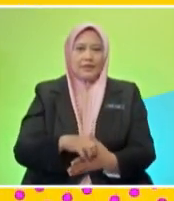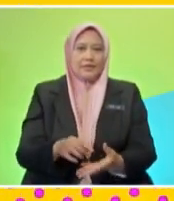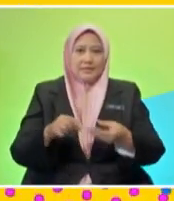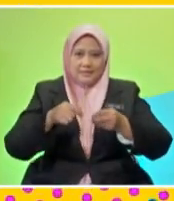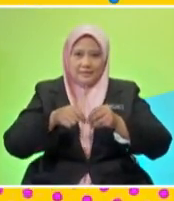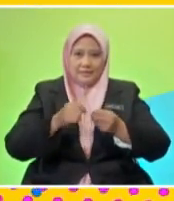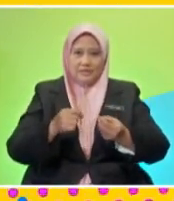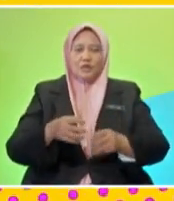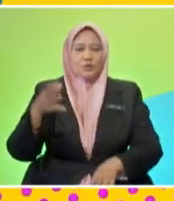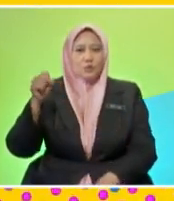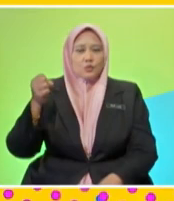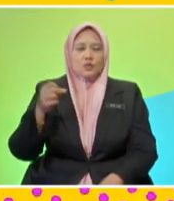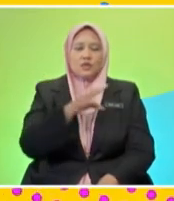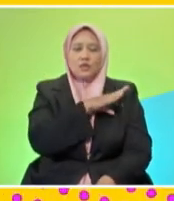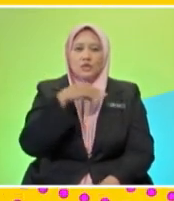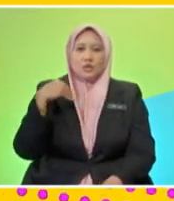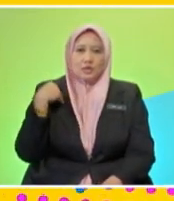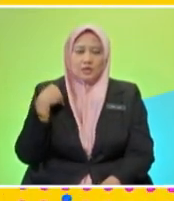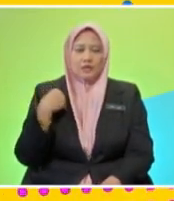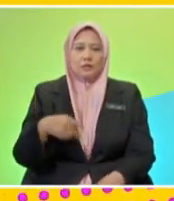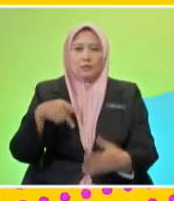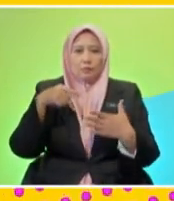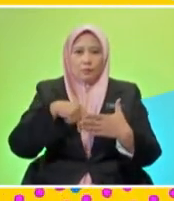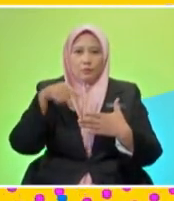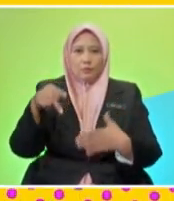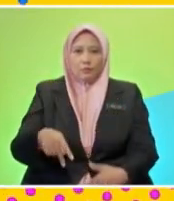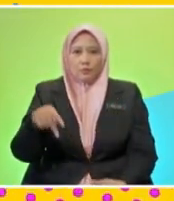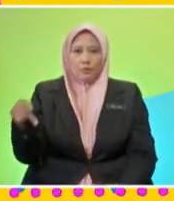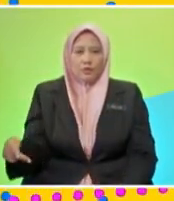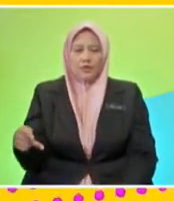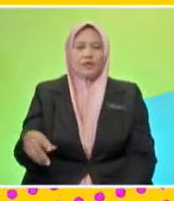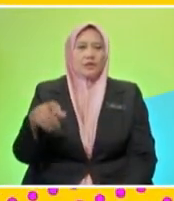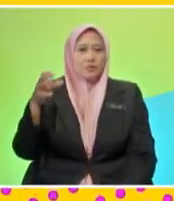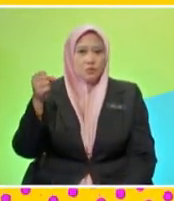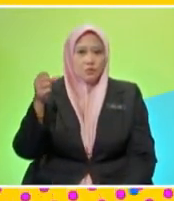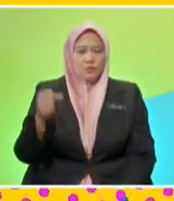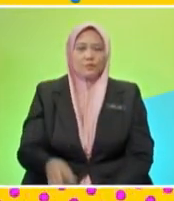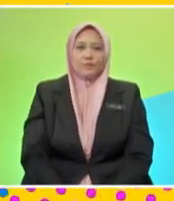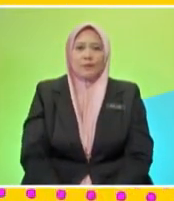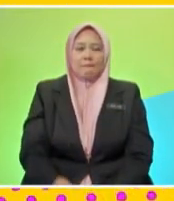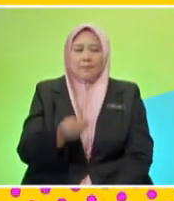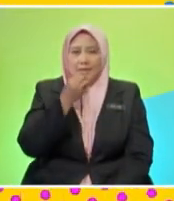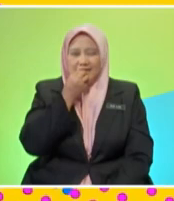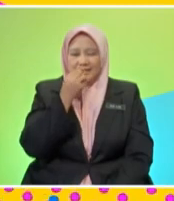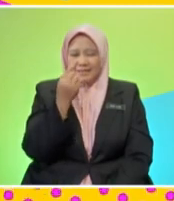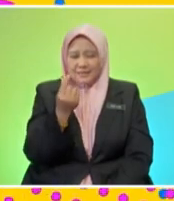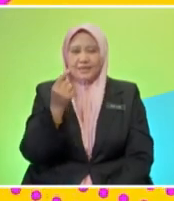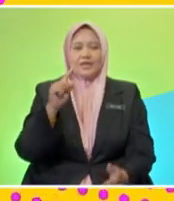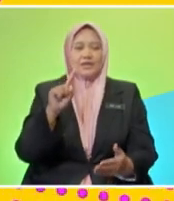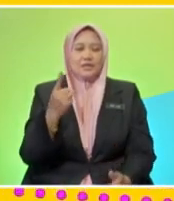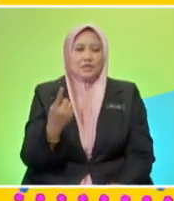susu dan produk penyusu. Makan sedikit sahaja makanan tambahan. Antara